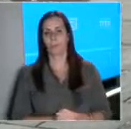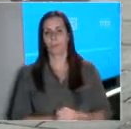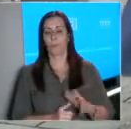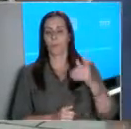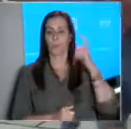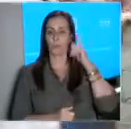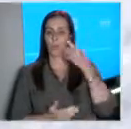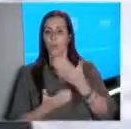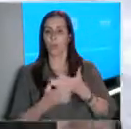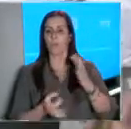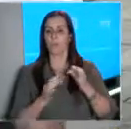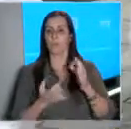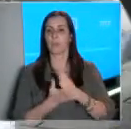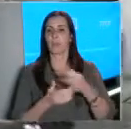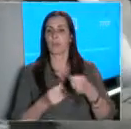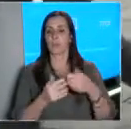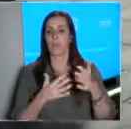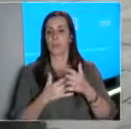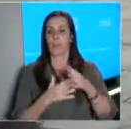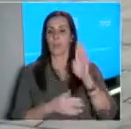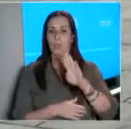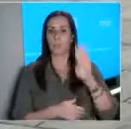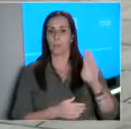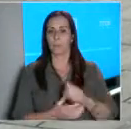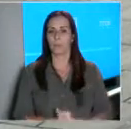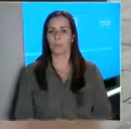מה אתה חושב מנדלבליט יחליט לגבי השימוע של נתניהו?